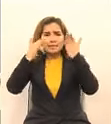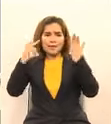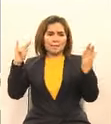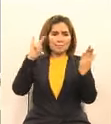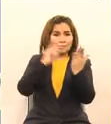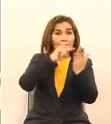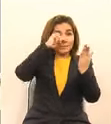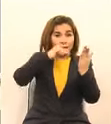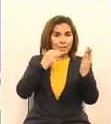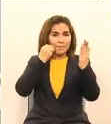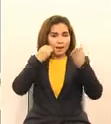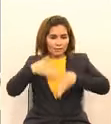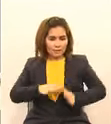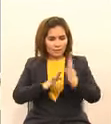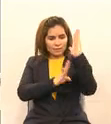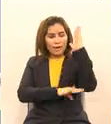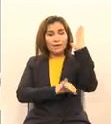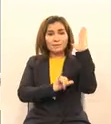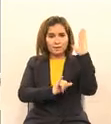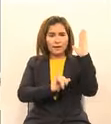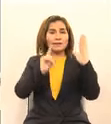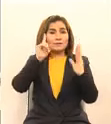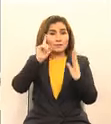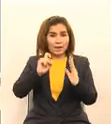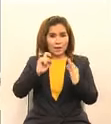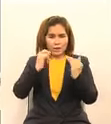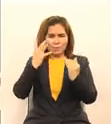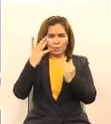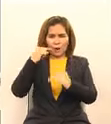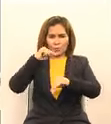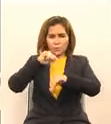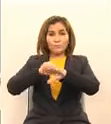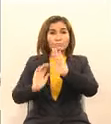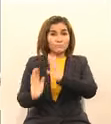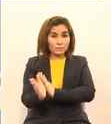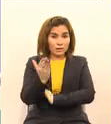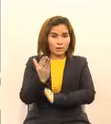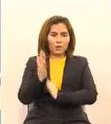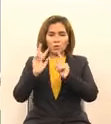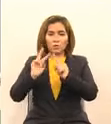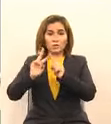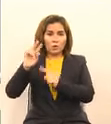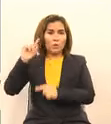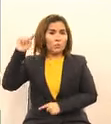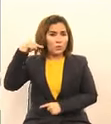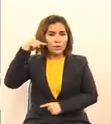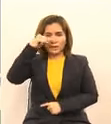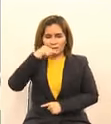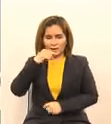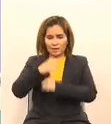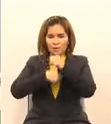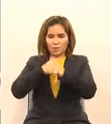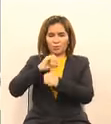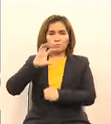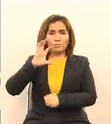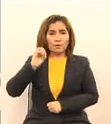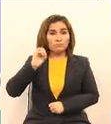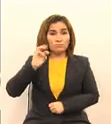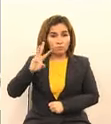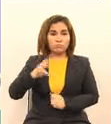ก็เป็นชาวยะลานะครับเสียชีวิตเมื่อเช้าเมื่อวานนะครับรายที่2เป็นหญิงไทยอายุ56